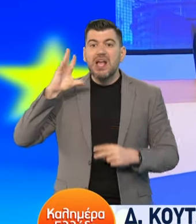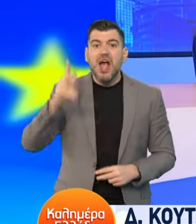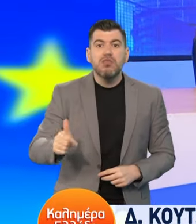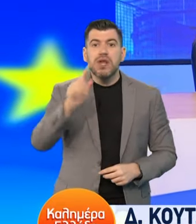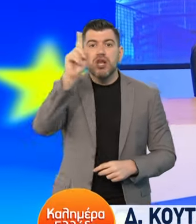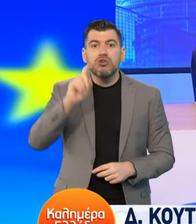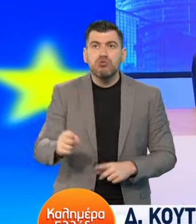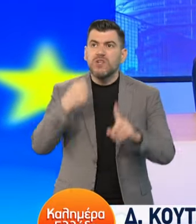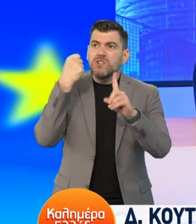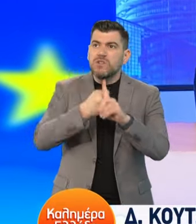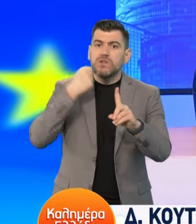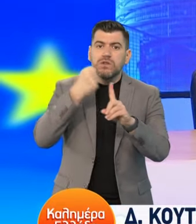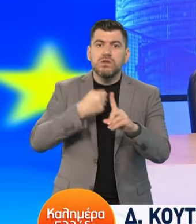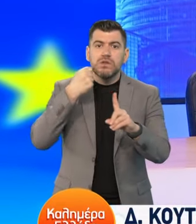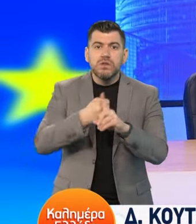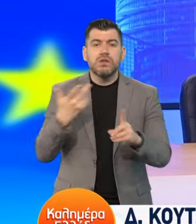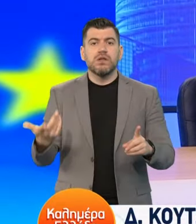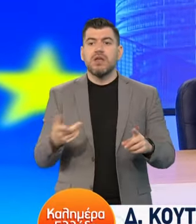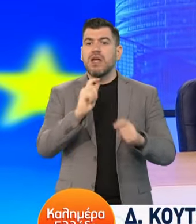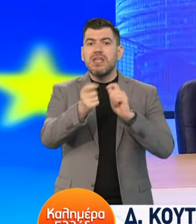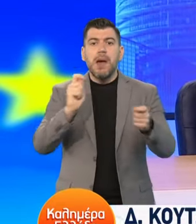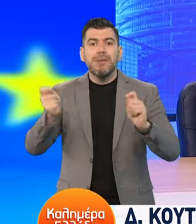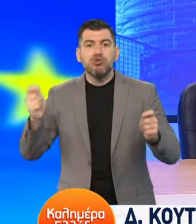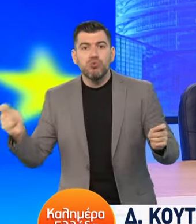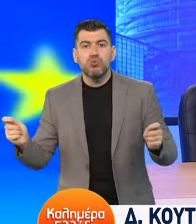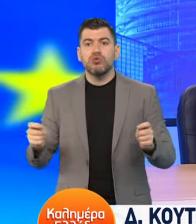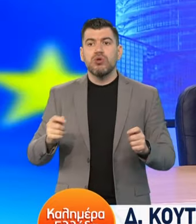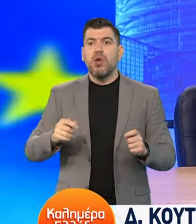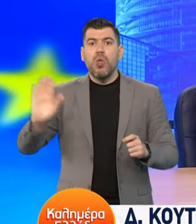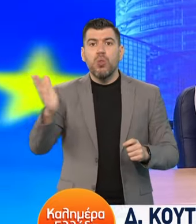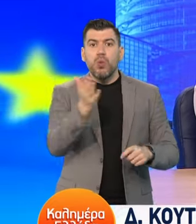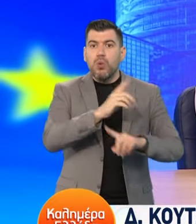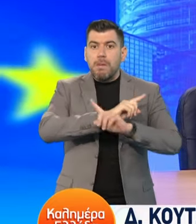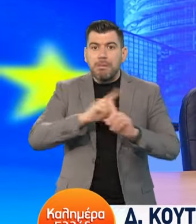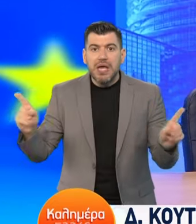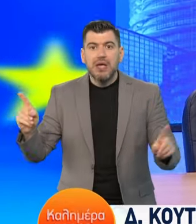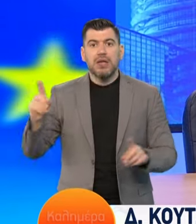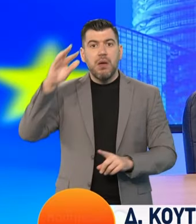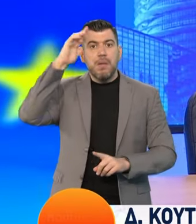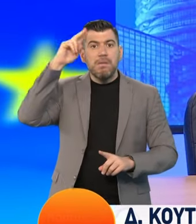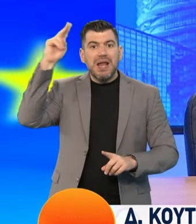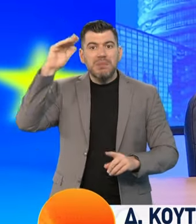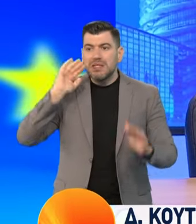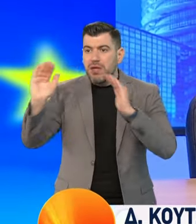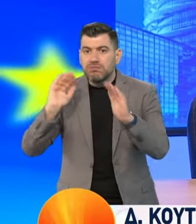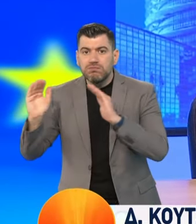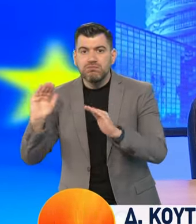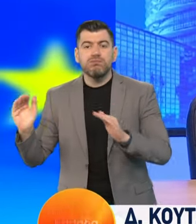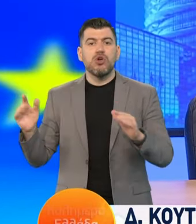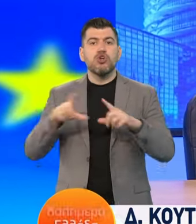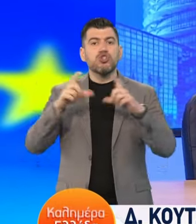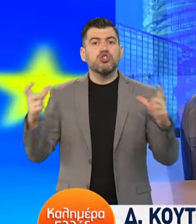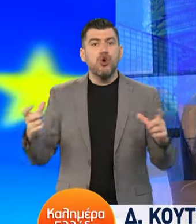το μεροκάματο, μάλιστα, για να μην απολυθεί, για να έχει δουλειά, για να είναι ανοιχτό το πανεπιστήμιο, για το σχολείο δημόσιο